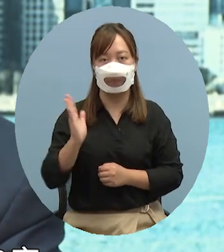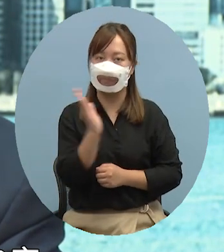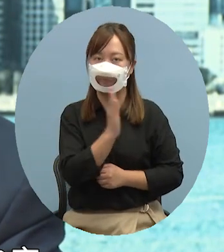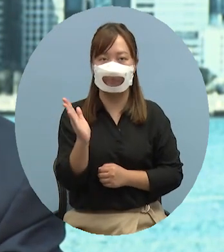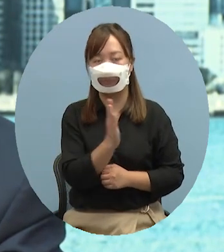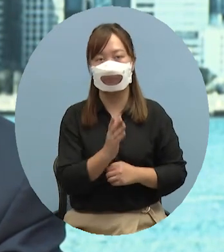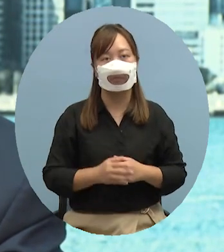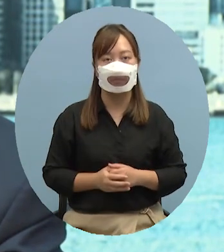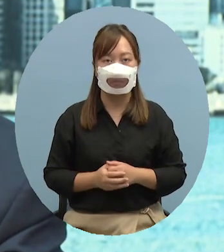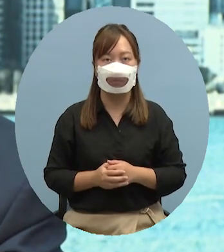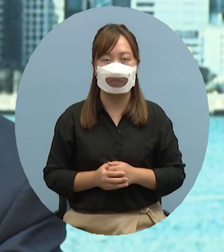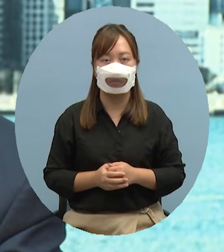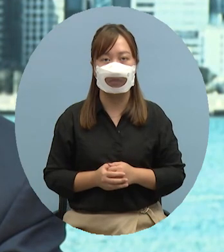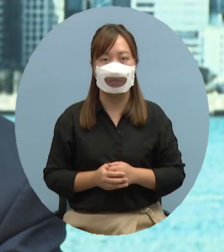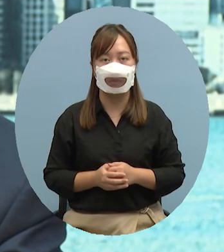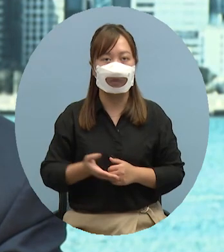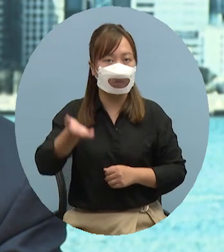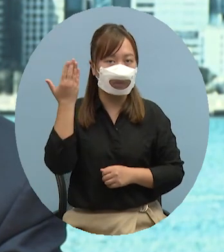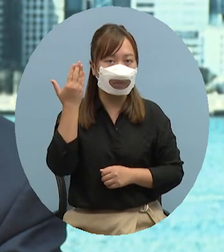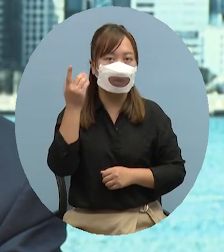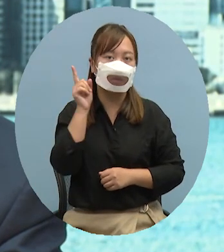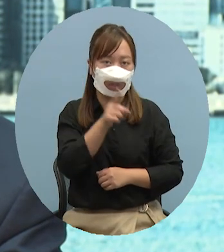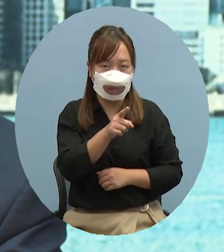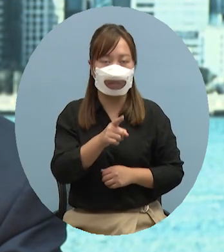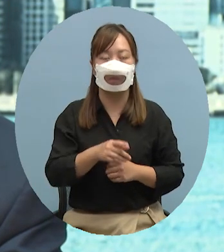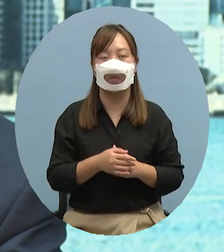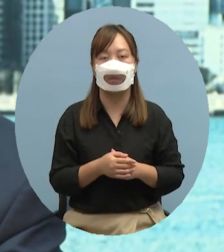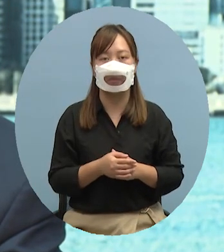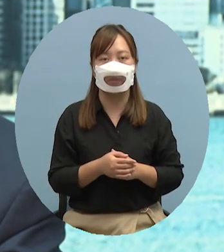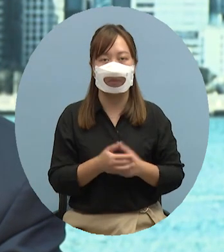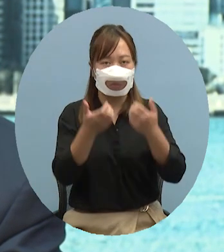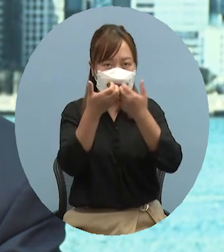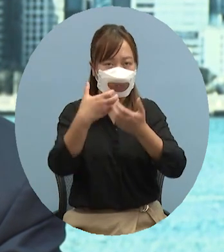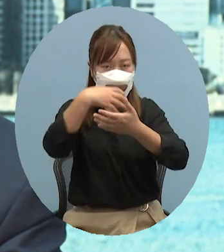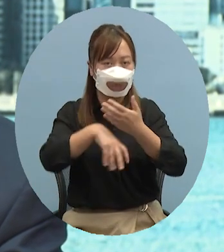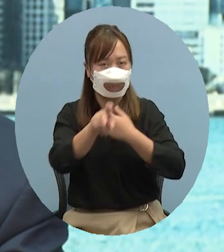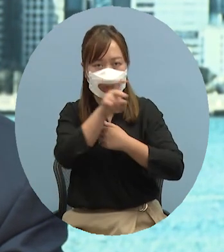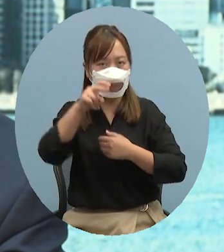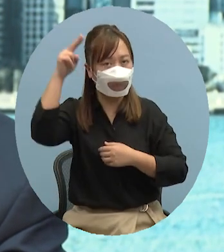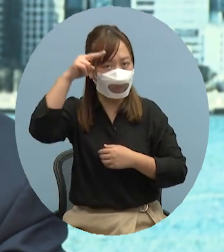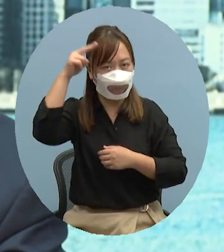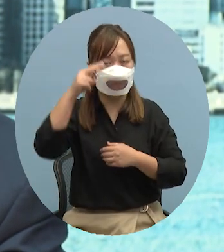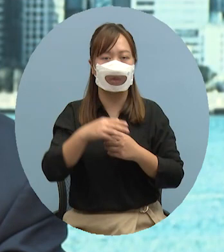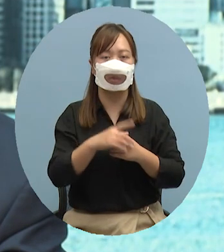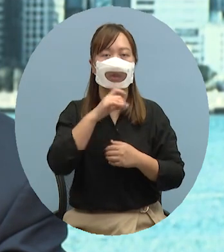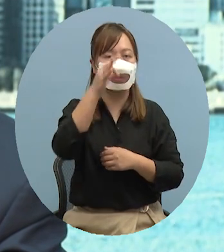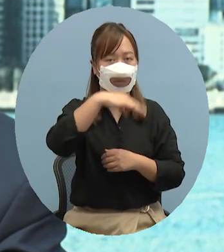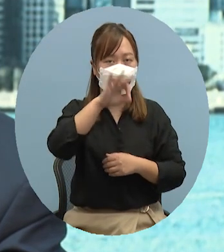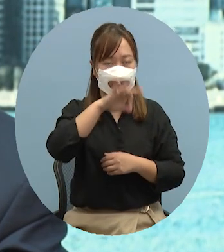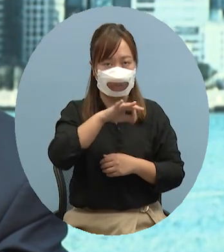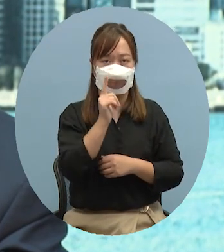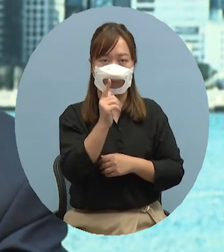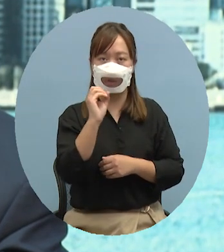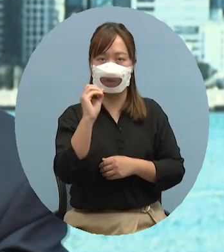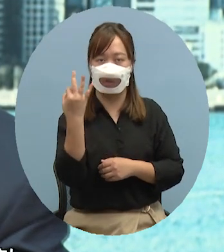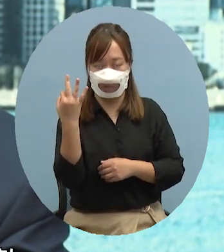宗之間。咁喺過去七天嘅數字咧，平均每一天咧有